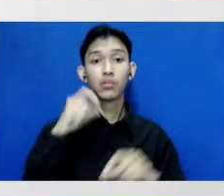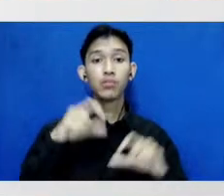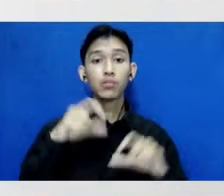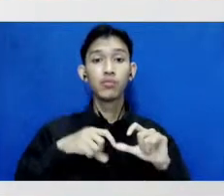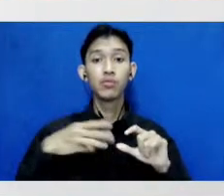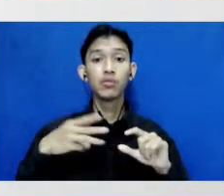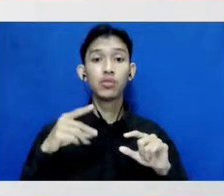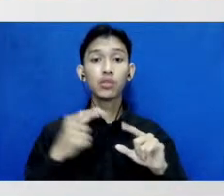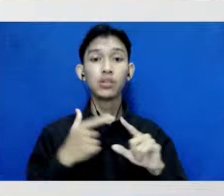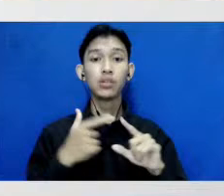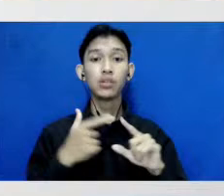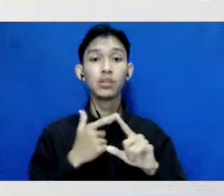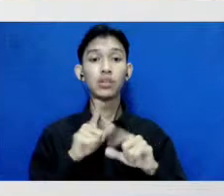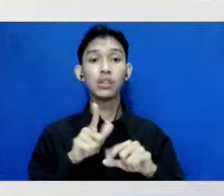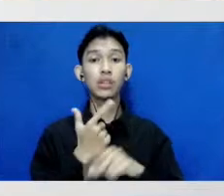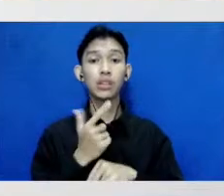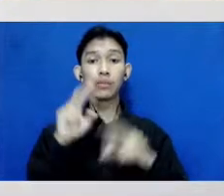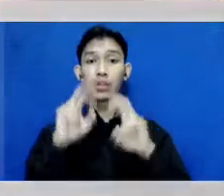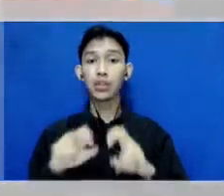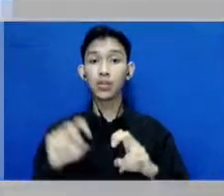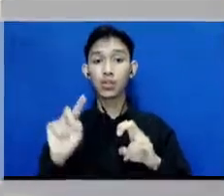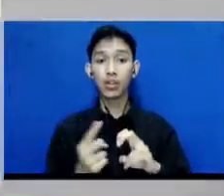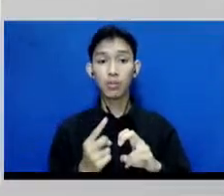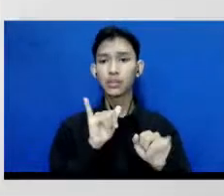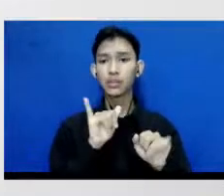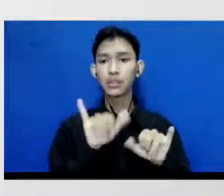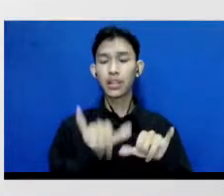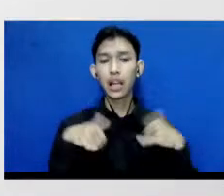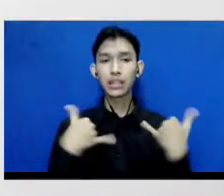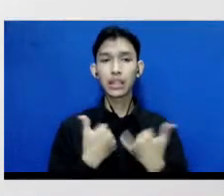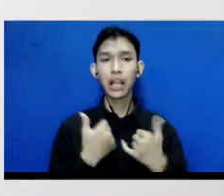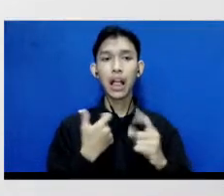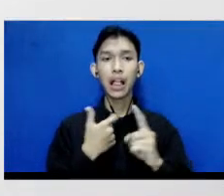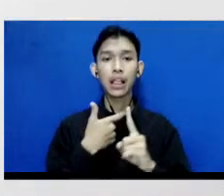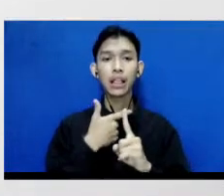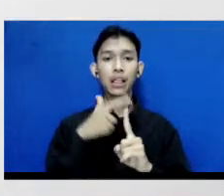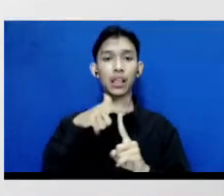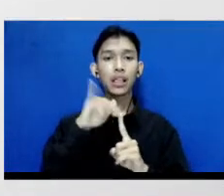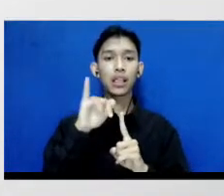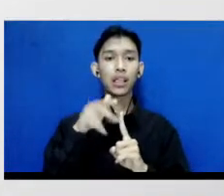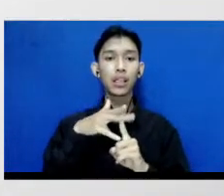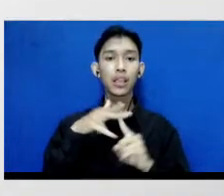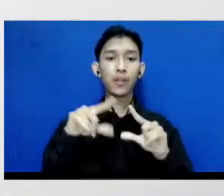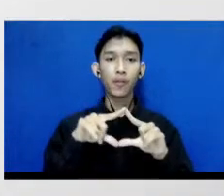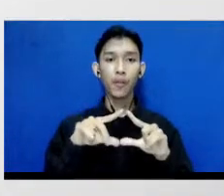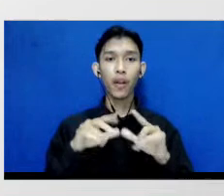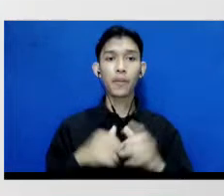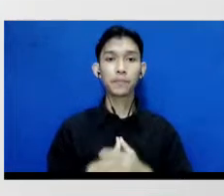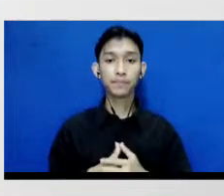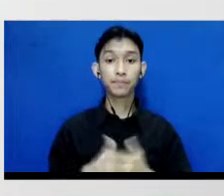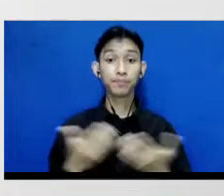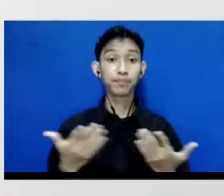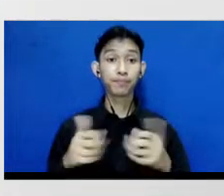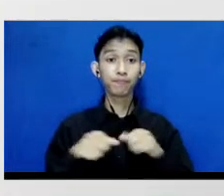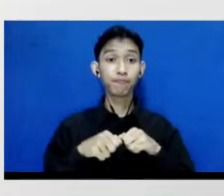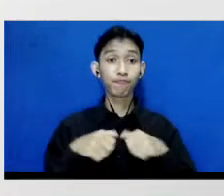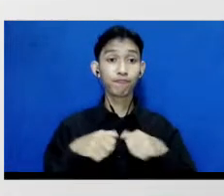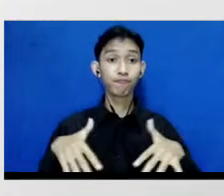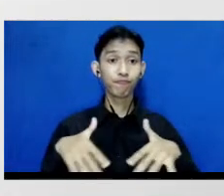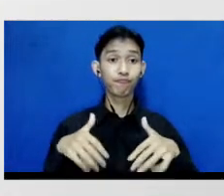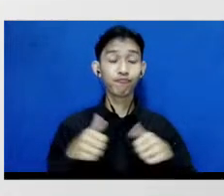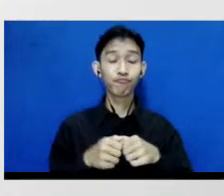TIFA. Kita akan mendengarkan presentasi dari Ibu Shirley, bagaimana struktur dan sifat alami